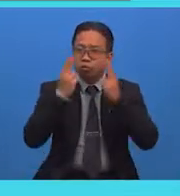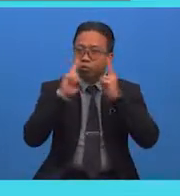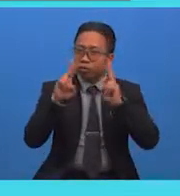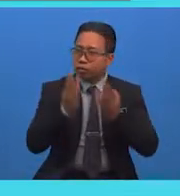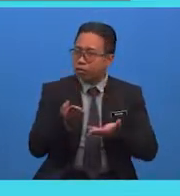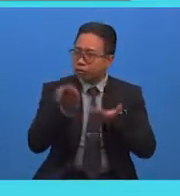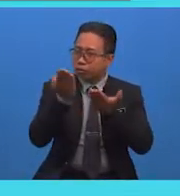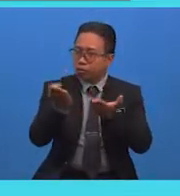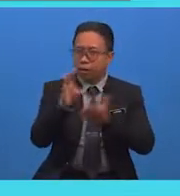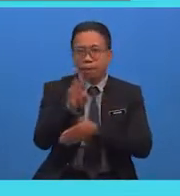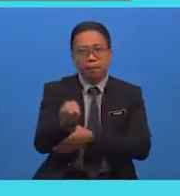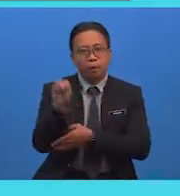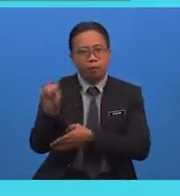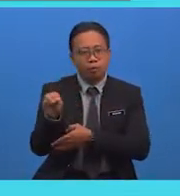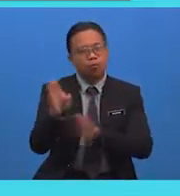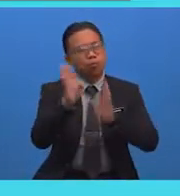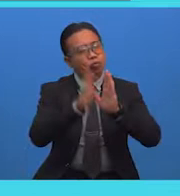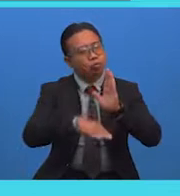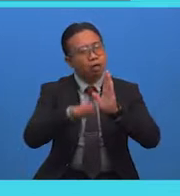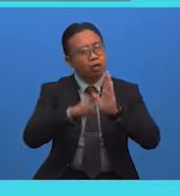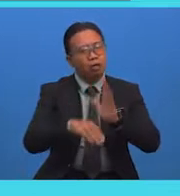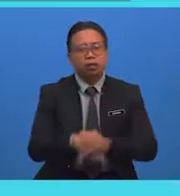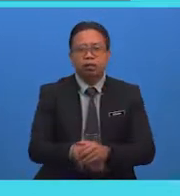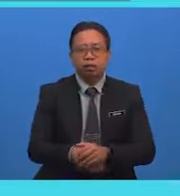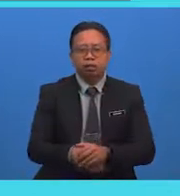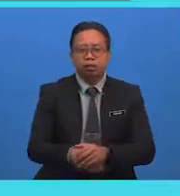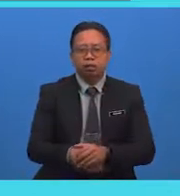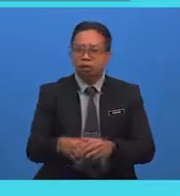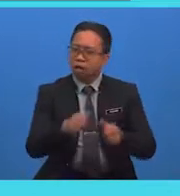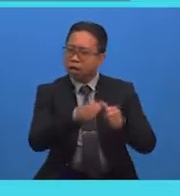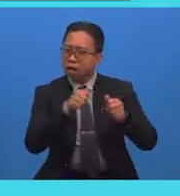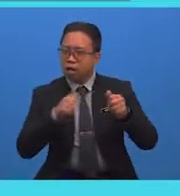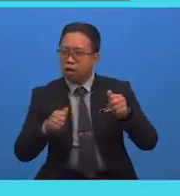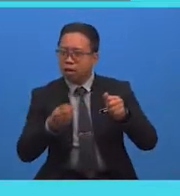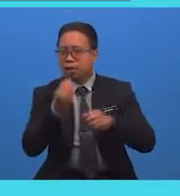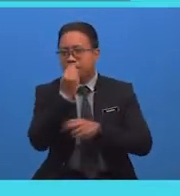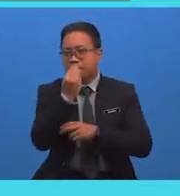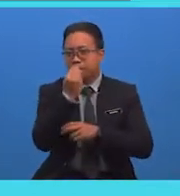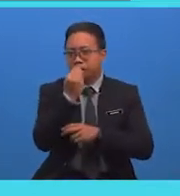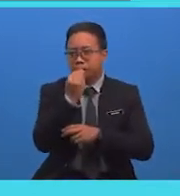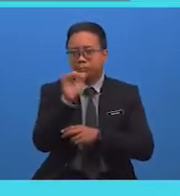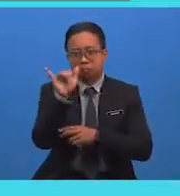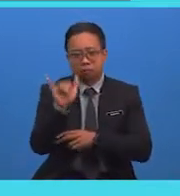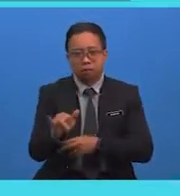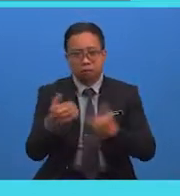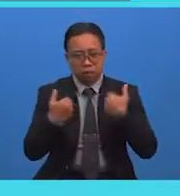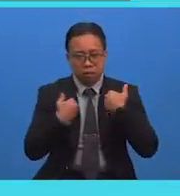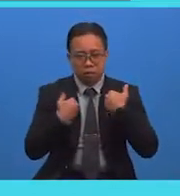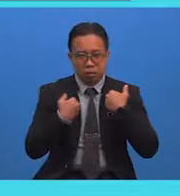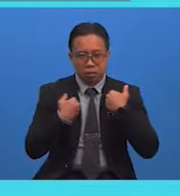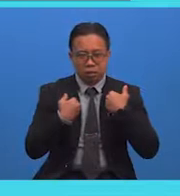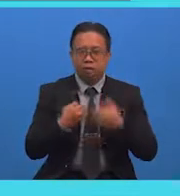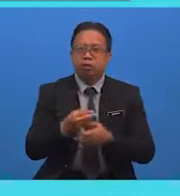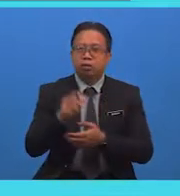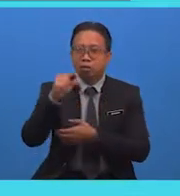sarankan agar murid-murid kurangkanlah atau hindarkanlah daripada memakan makanan yang mengandungi garam